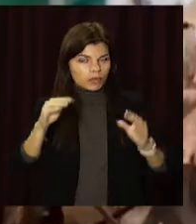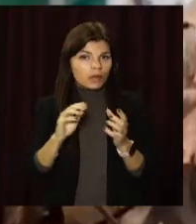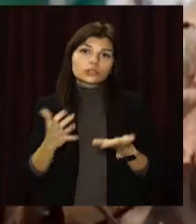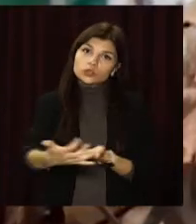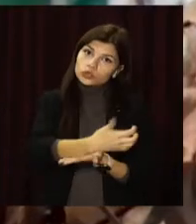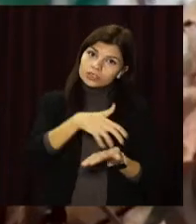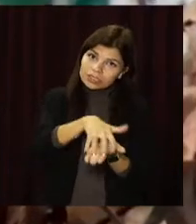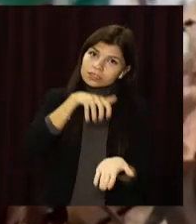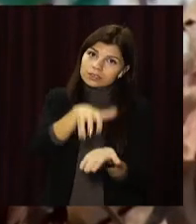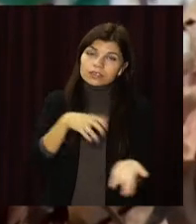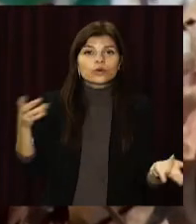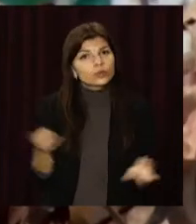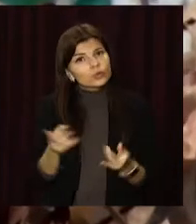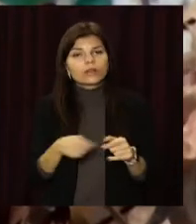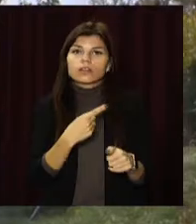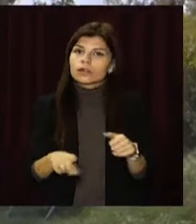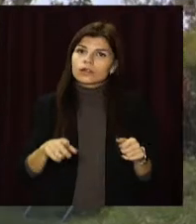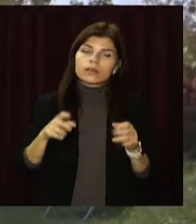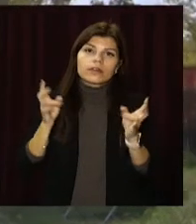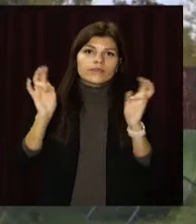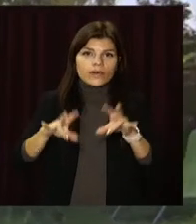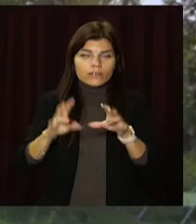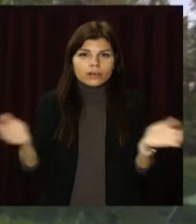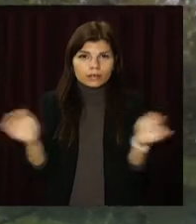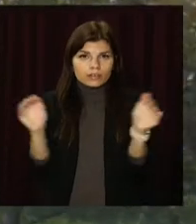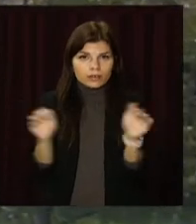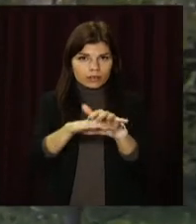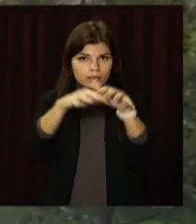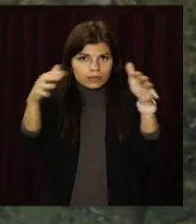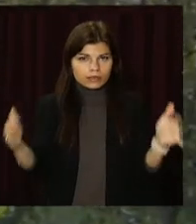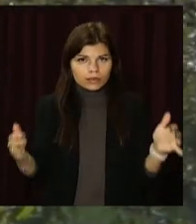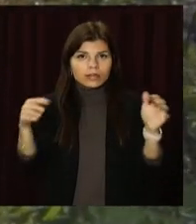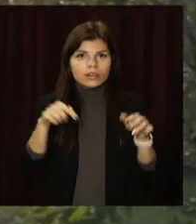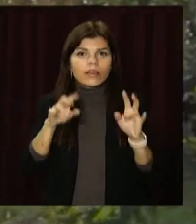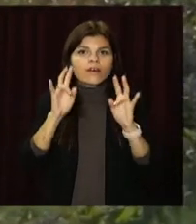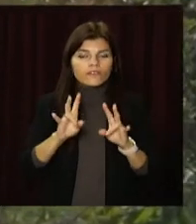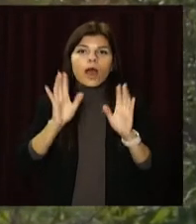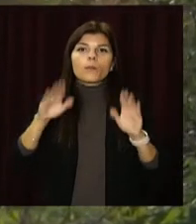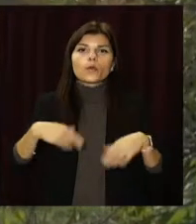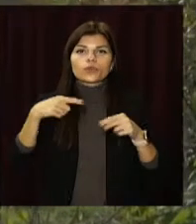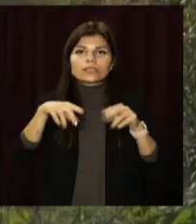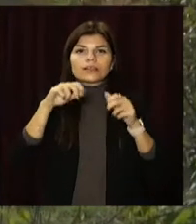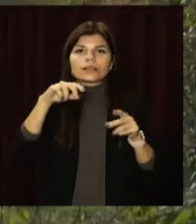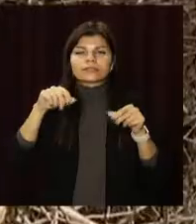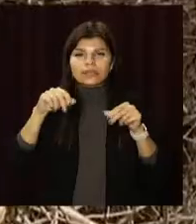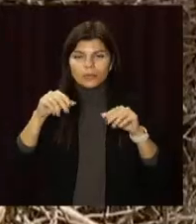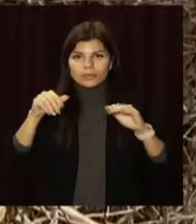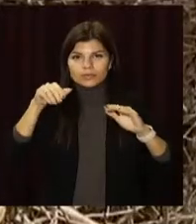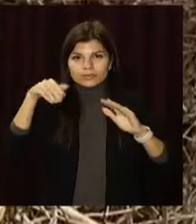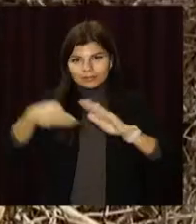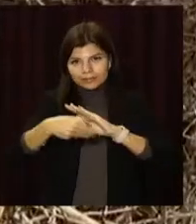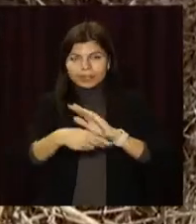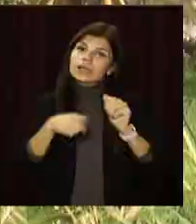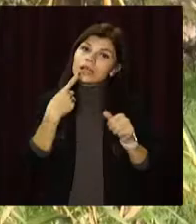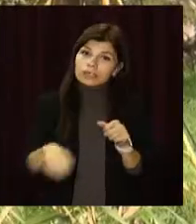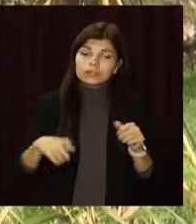ні? Виносити за межі ділянки або складати в компостну яму? Закладати у грядки, закопувати подалі від городу або ж